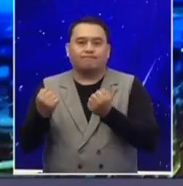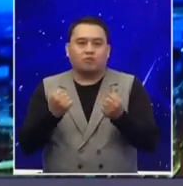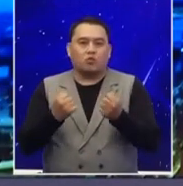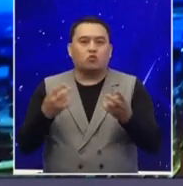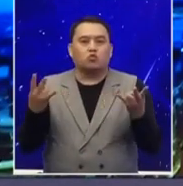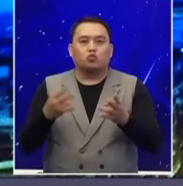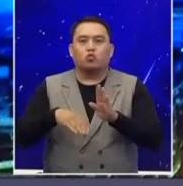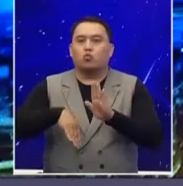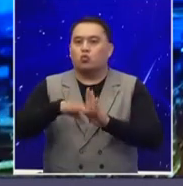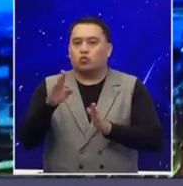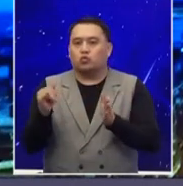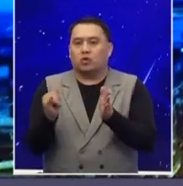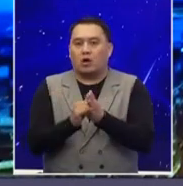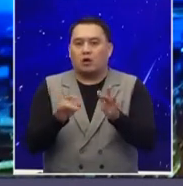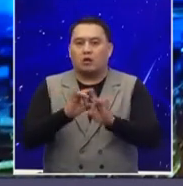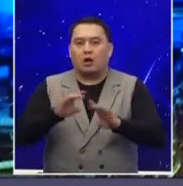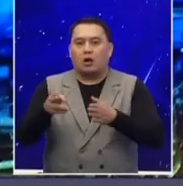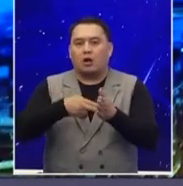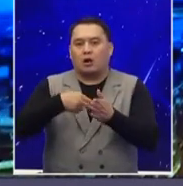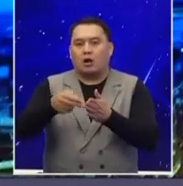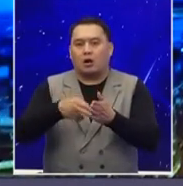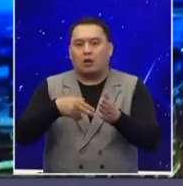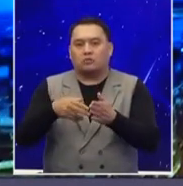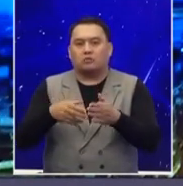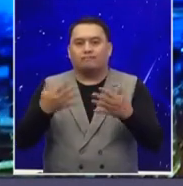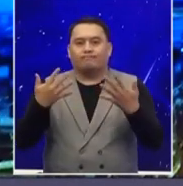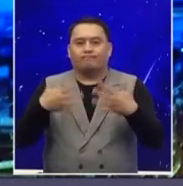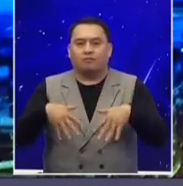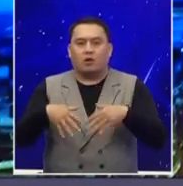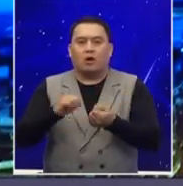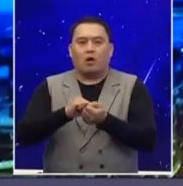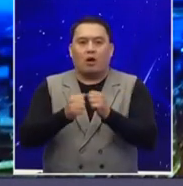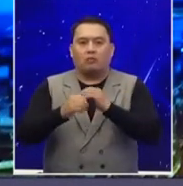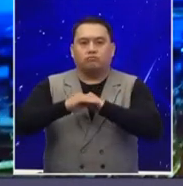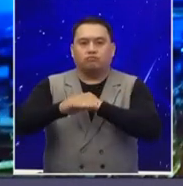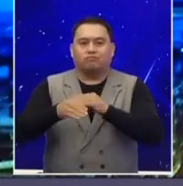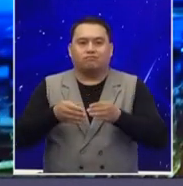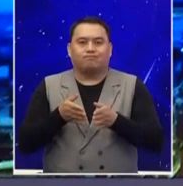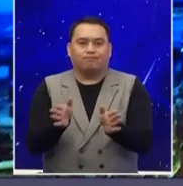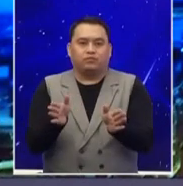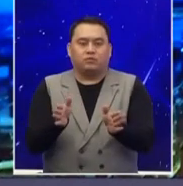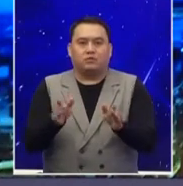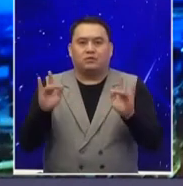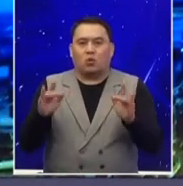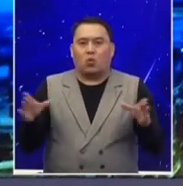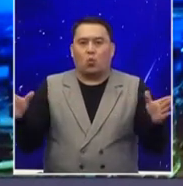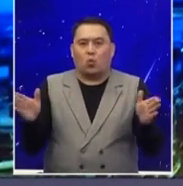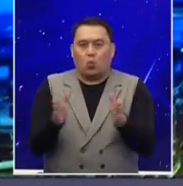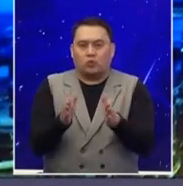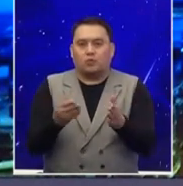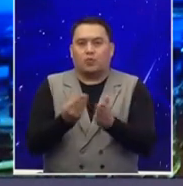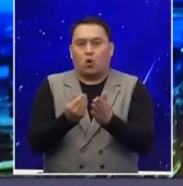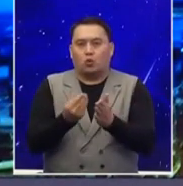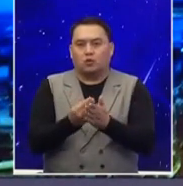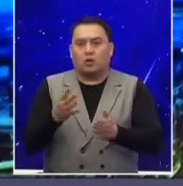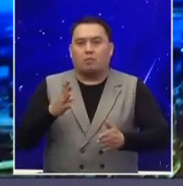оставляет желать лучшего, сетуют они. Краска облупилась, асфальтное покрытие трескается, скамейки узкие. Хотя из бюджета